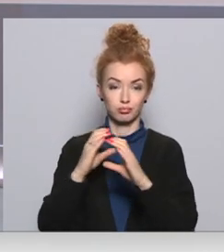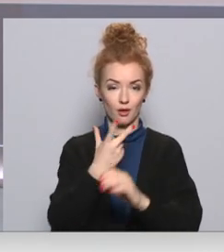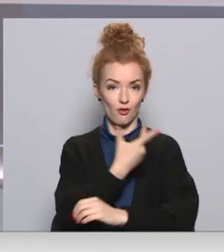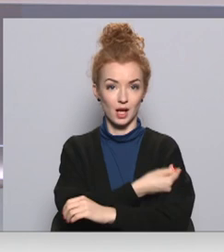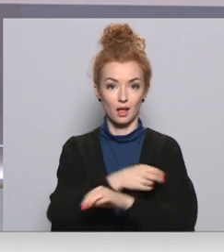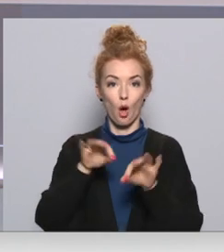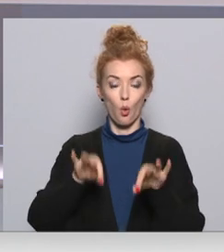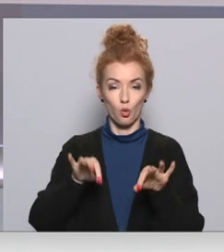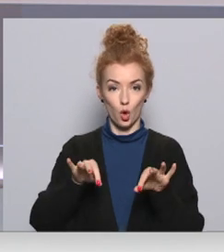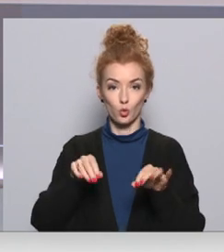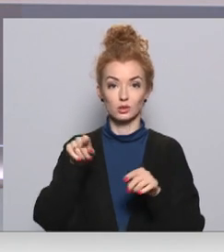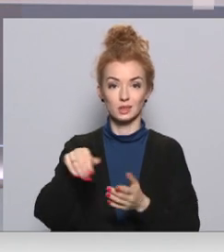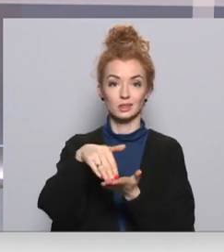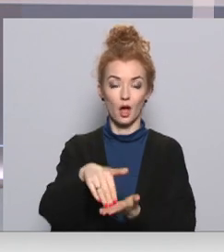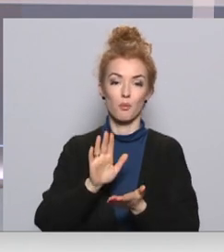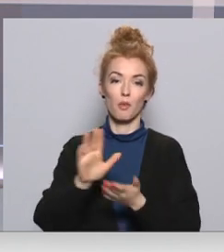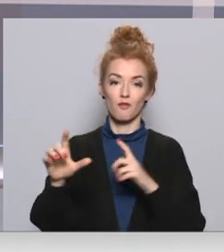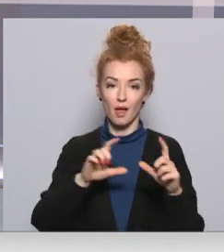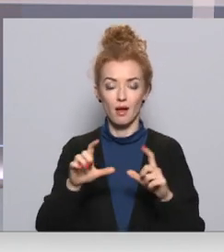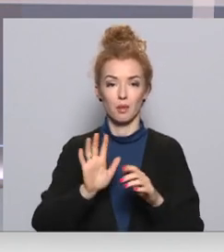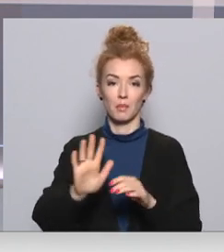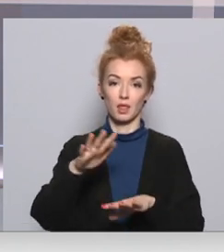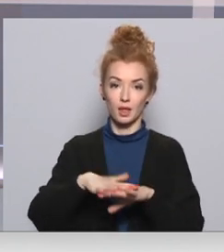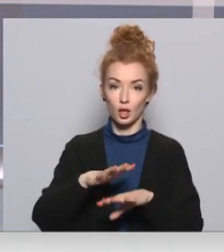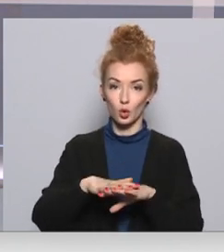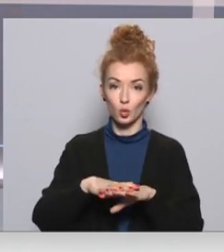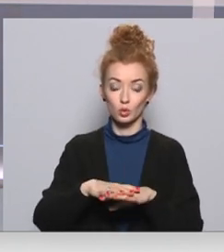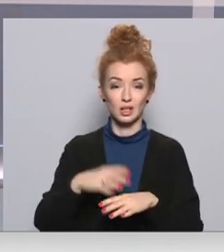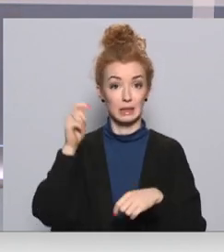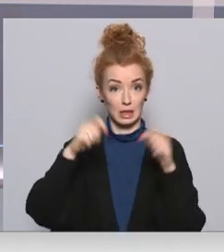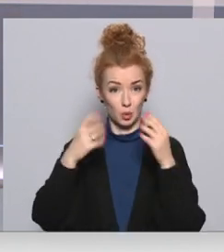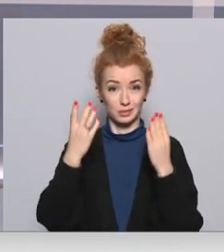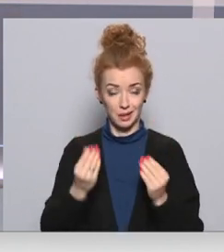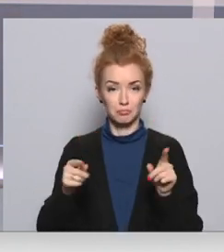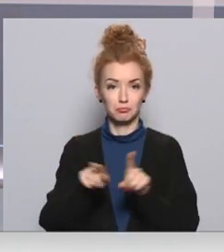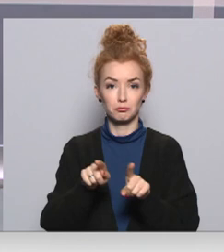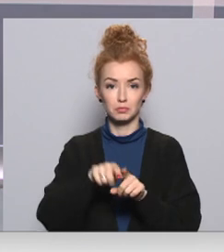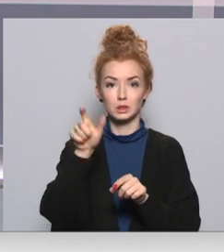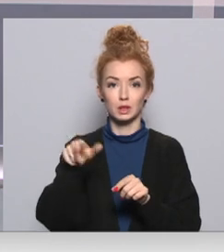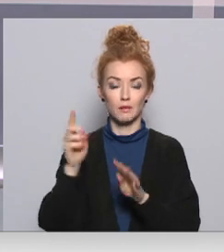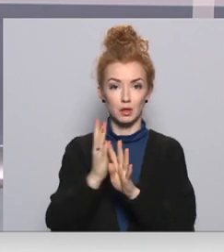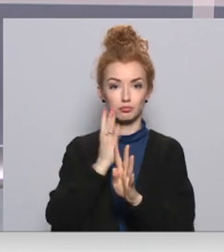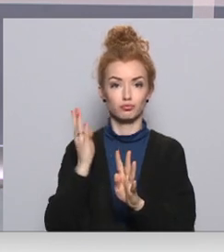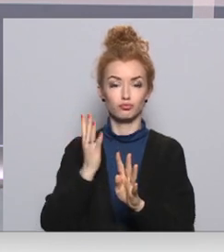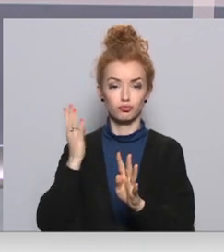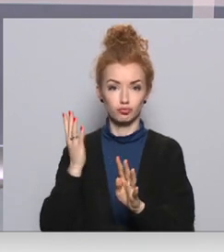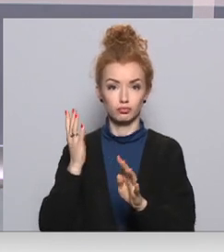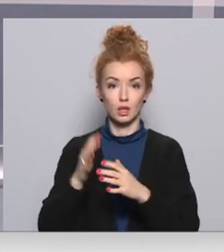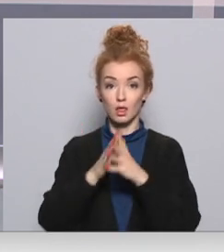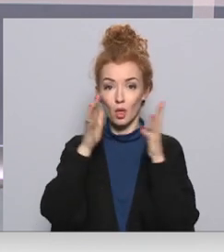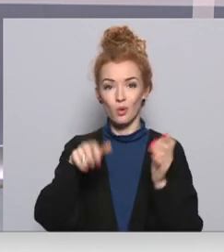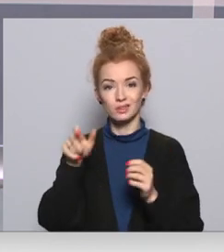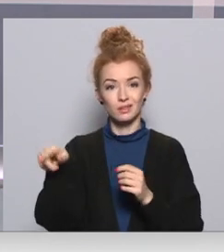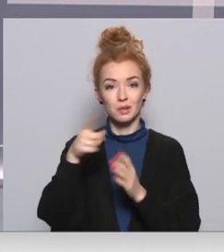autobusi. Tie stāvēs pie veikaliem un tirgiem. Kaut arī diena lietaina, pie autobusiem bija vērojamas rindas. Vairums